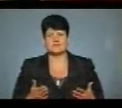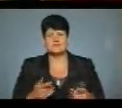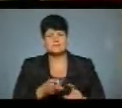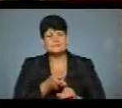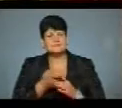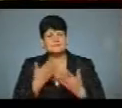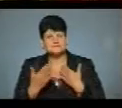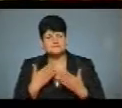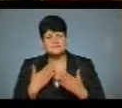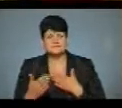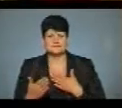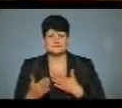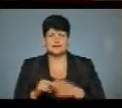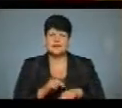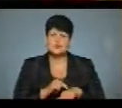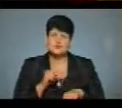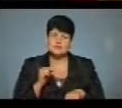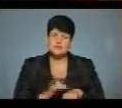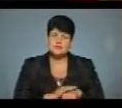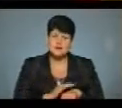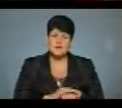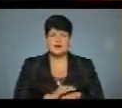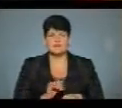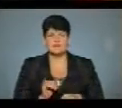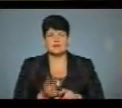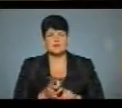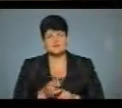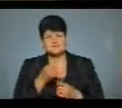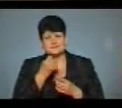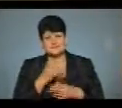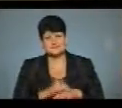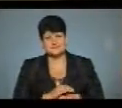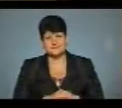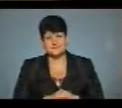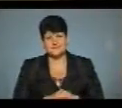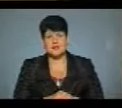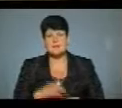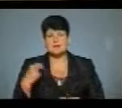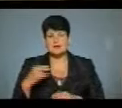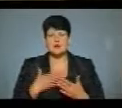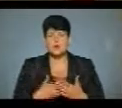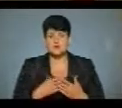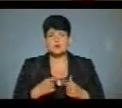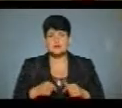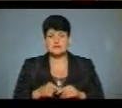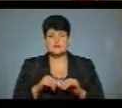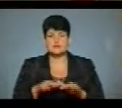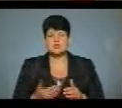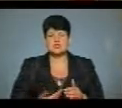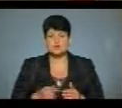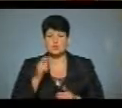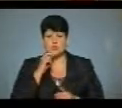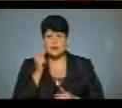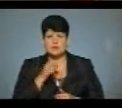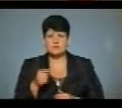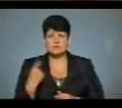дітки дуже чуттєві і вони дуже позитивні. Президент громадської організації «Ділові жінки України» в Тернопільській